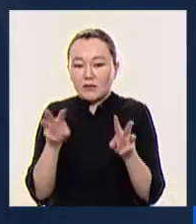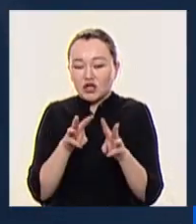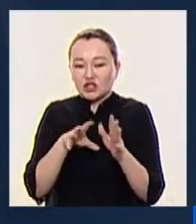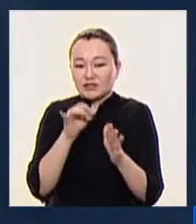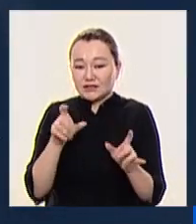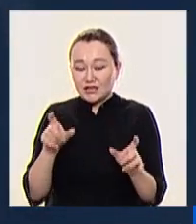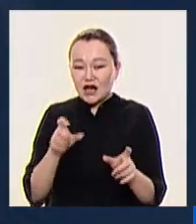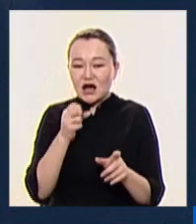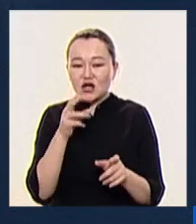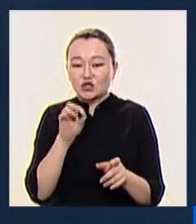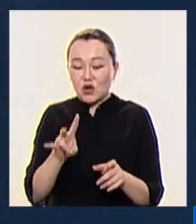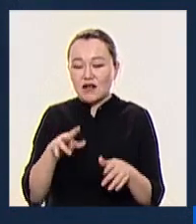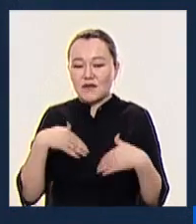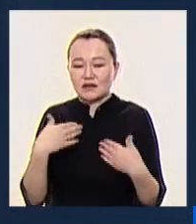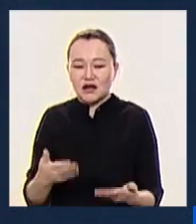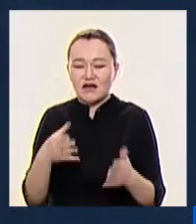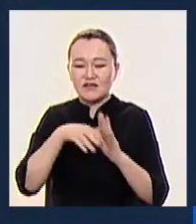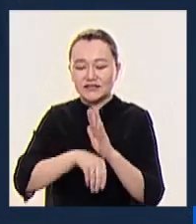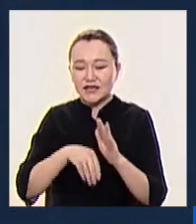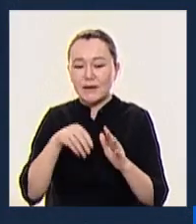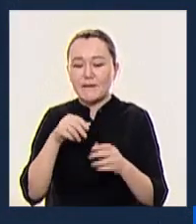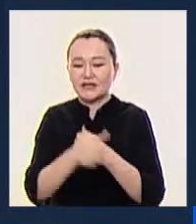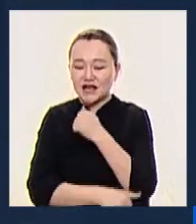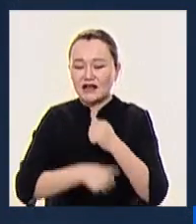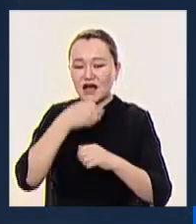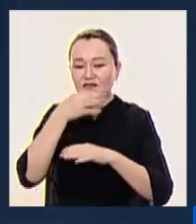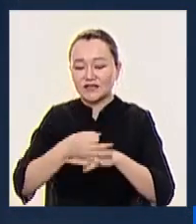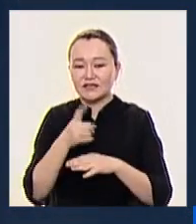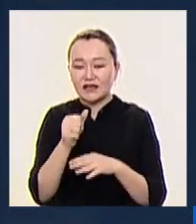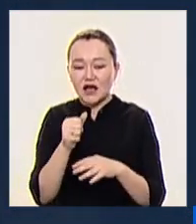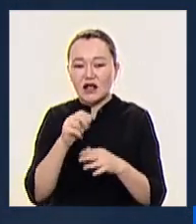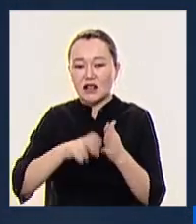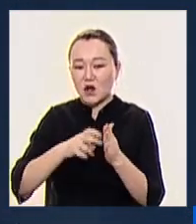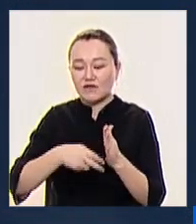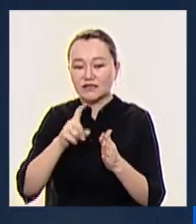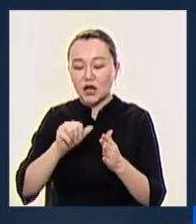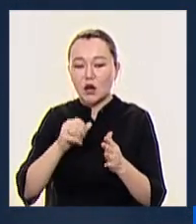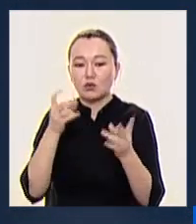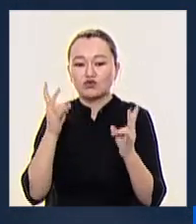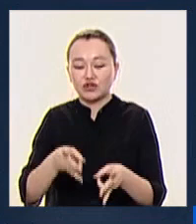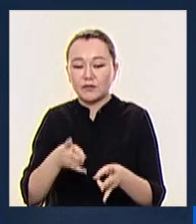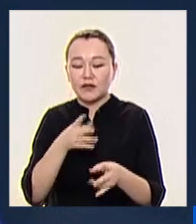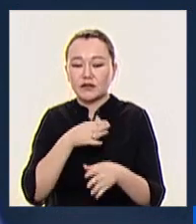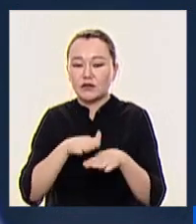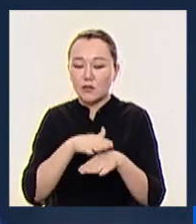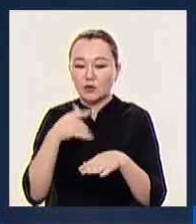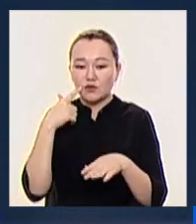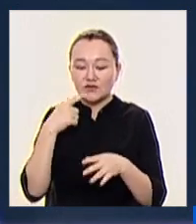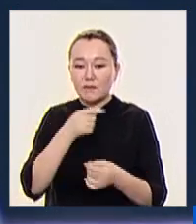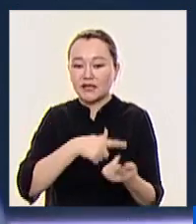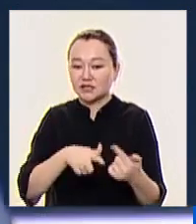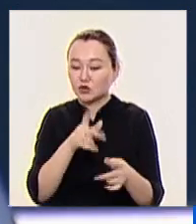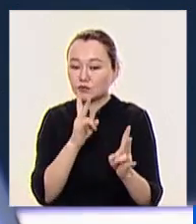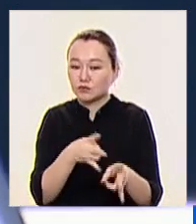Мажилисмены от фракции «Ак-Жол» предлагают ввести персональную материальную ответственность налоговиков за ущерб, нанесенный добросовестному бизнесу.